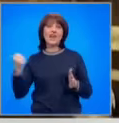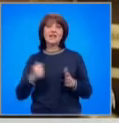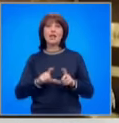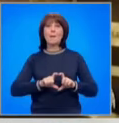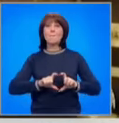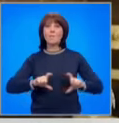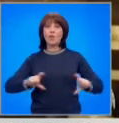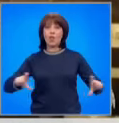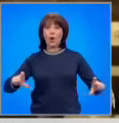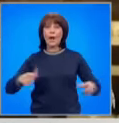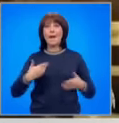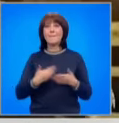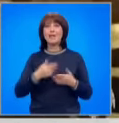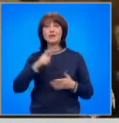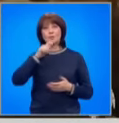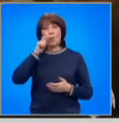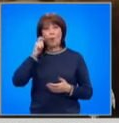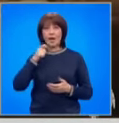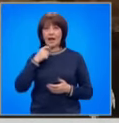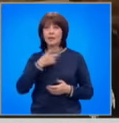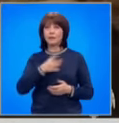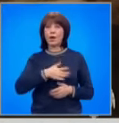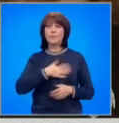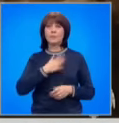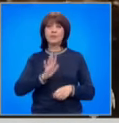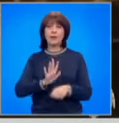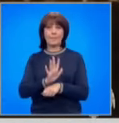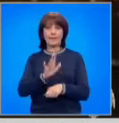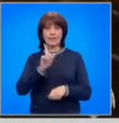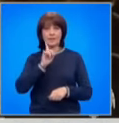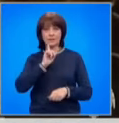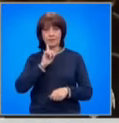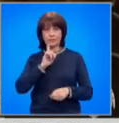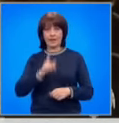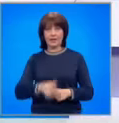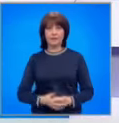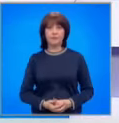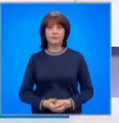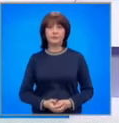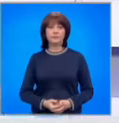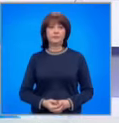Ейск, близо до Украина. Тогава загинаха 15 души.